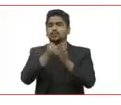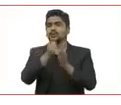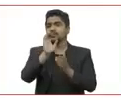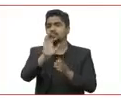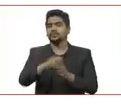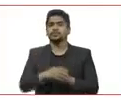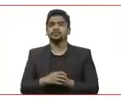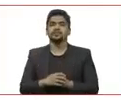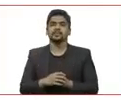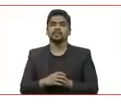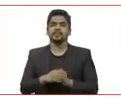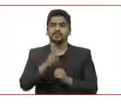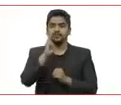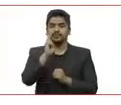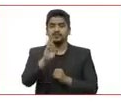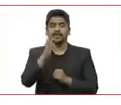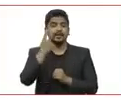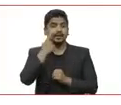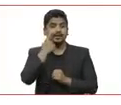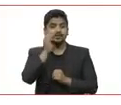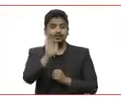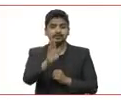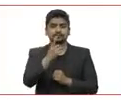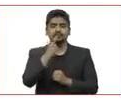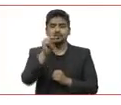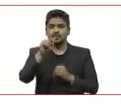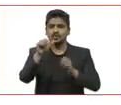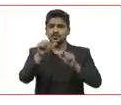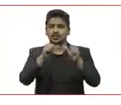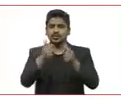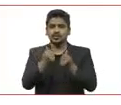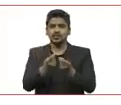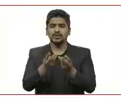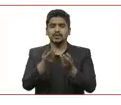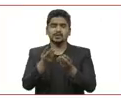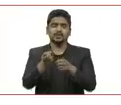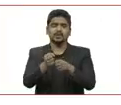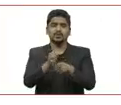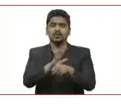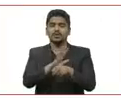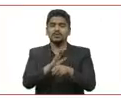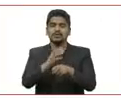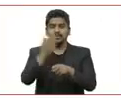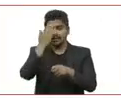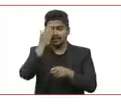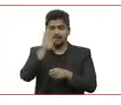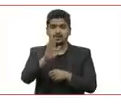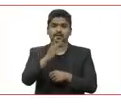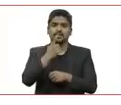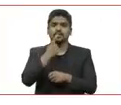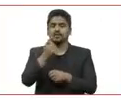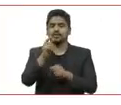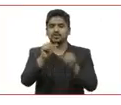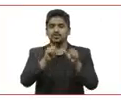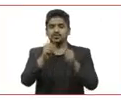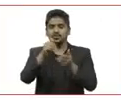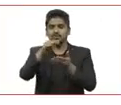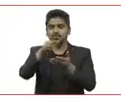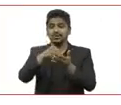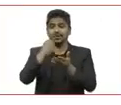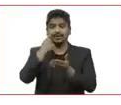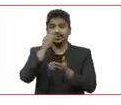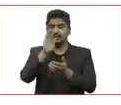देखिसकेको छ। यसले के पनि देखाउँछ भने अहिले जति सङ्ख्यामा कोभिड सङ्क्रमितहरू छन् भनेर हामीले जुन तथ्याङ्कमा पाइरहेका